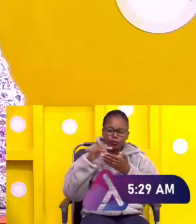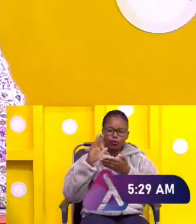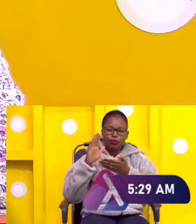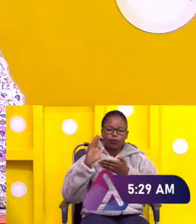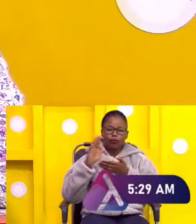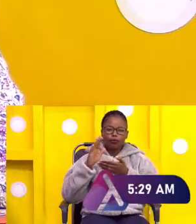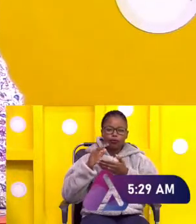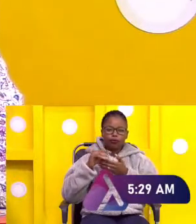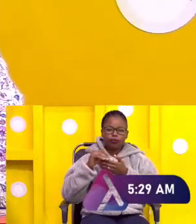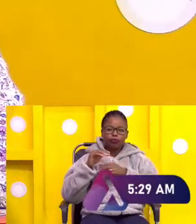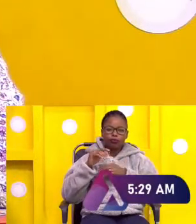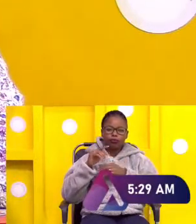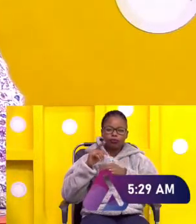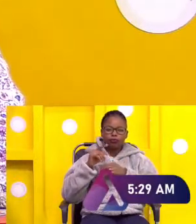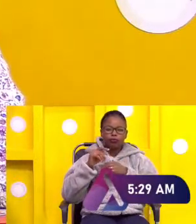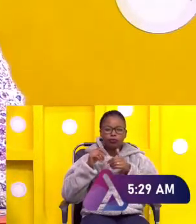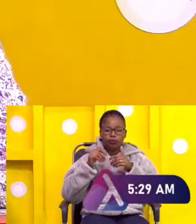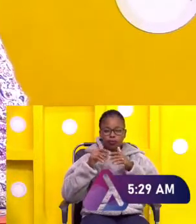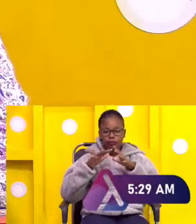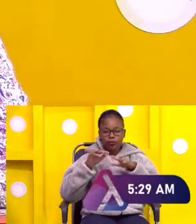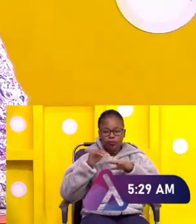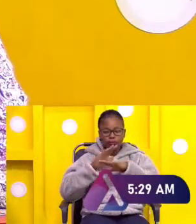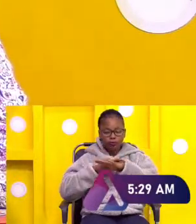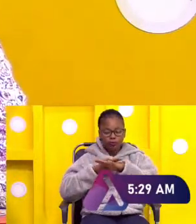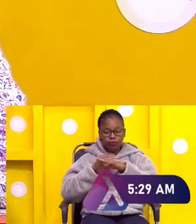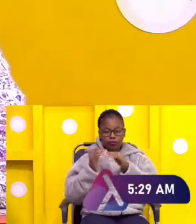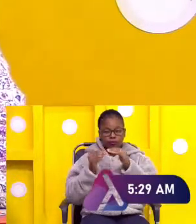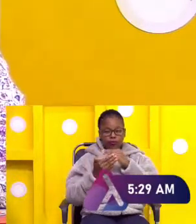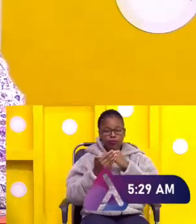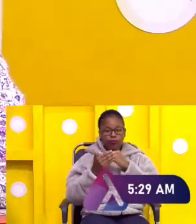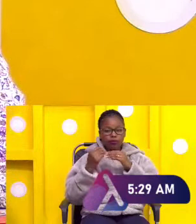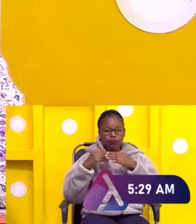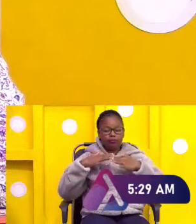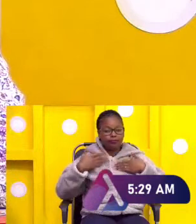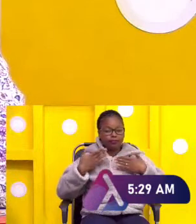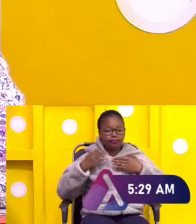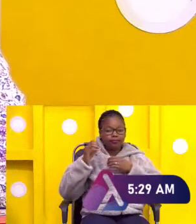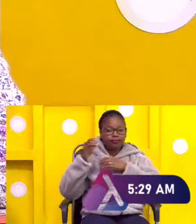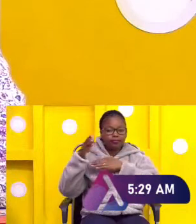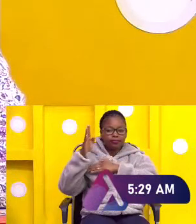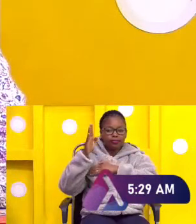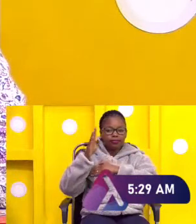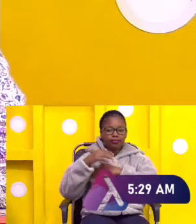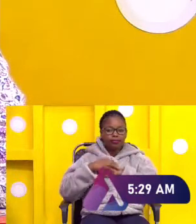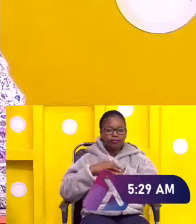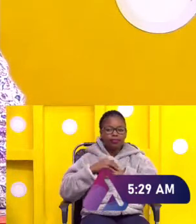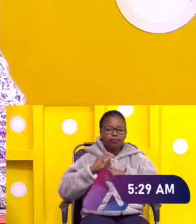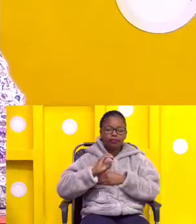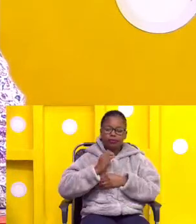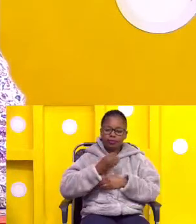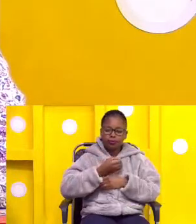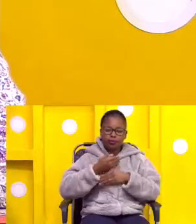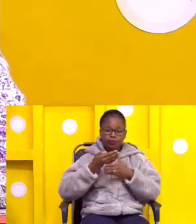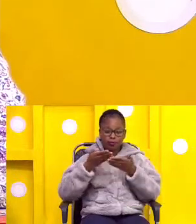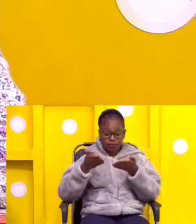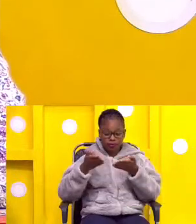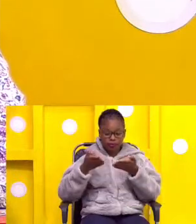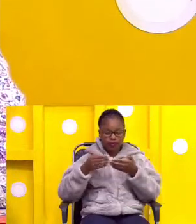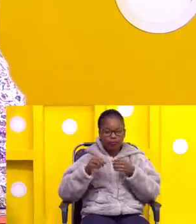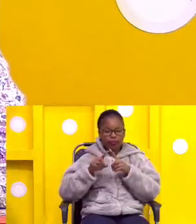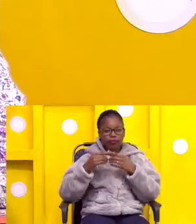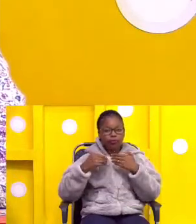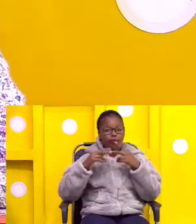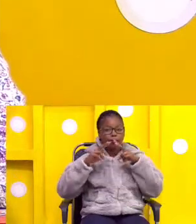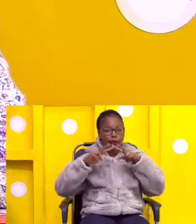Kire mwega na wina thayo wa Ngai na wina gikeno kia Ngai ithwi twihona twina thayo nie ndi hona ndi